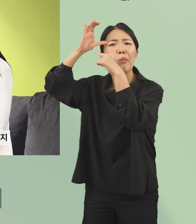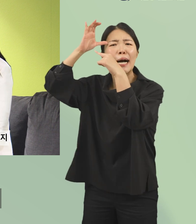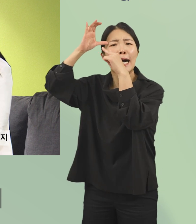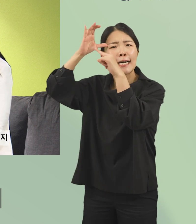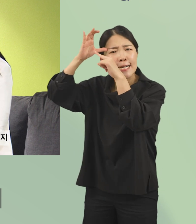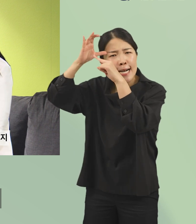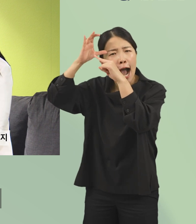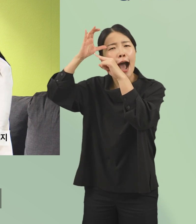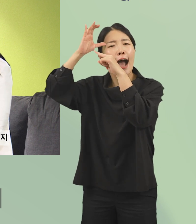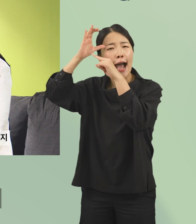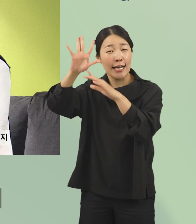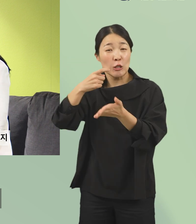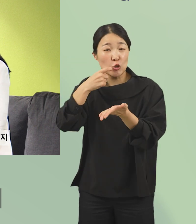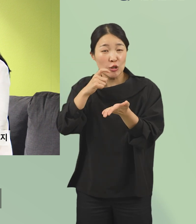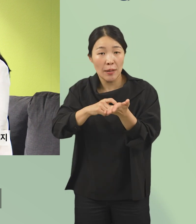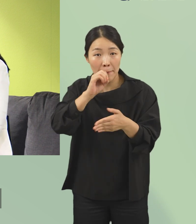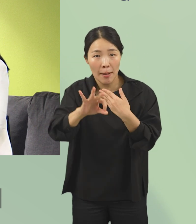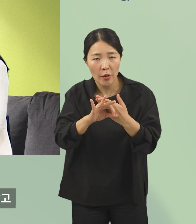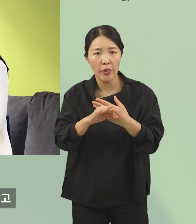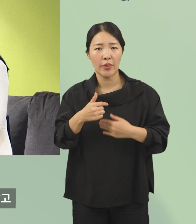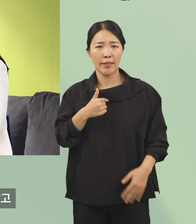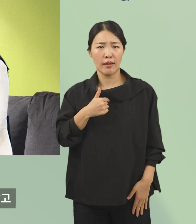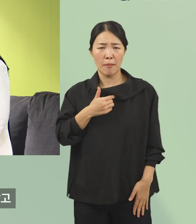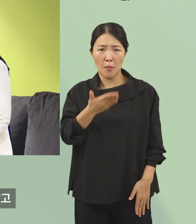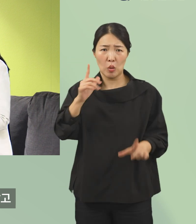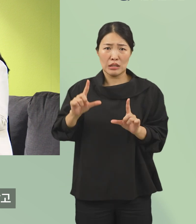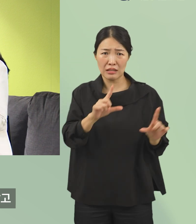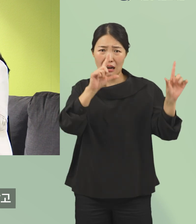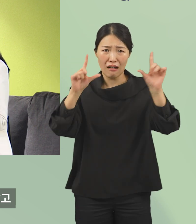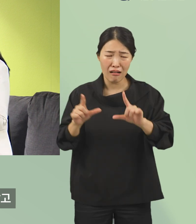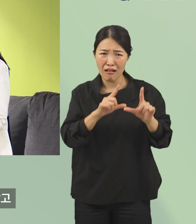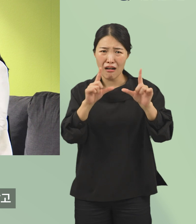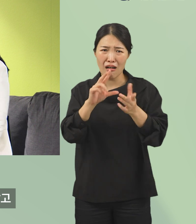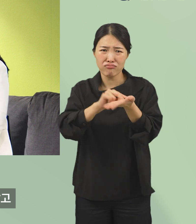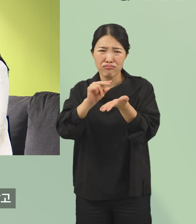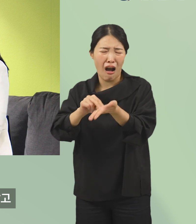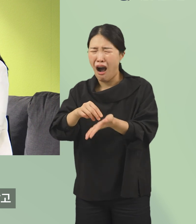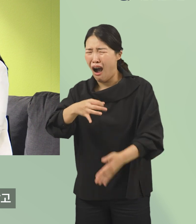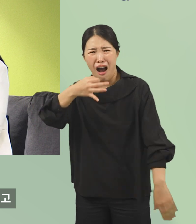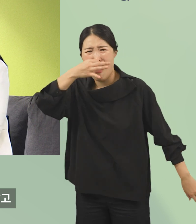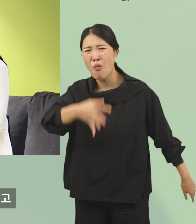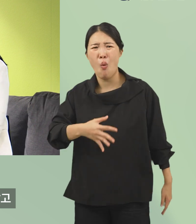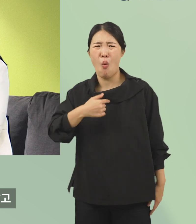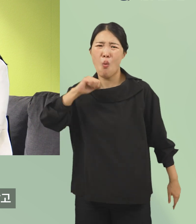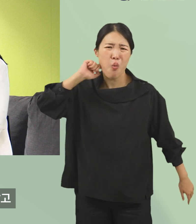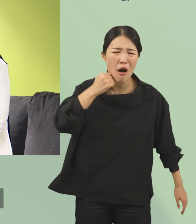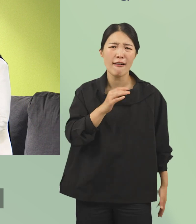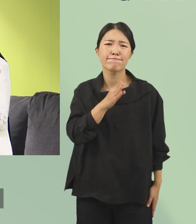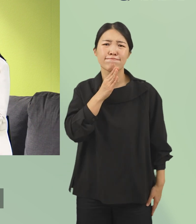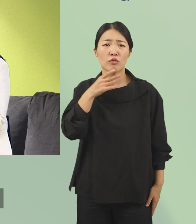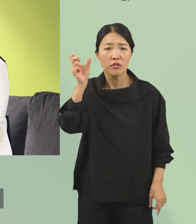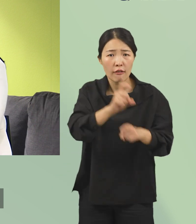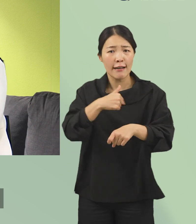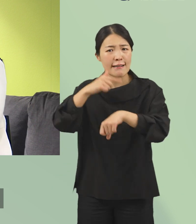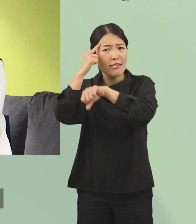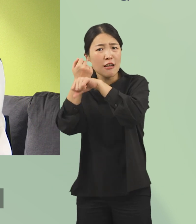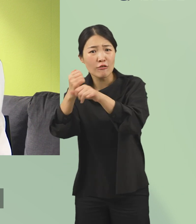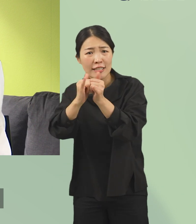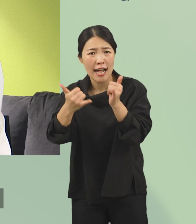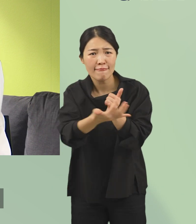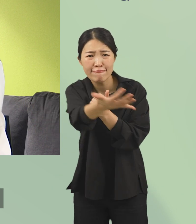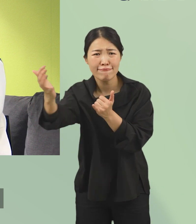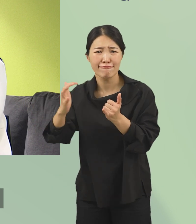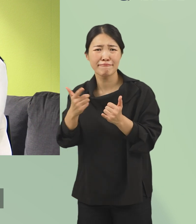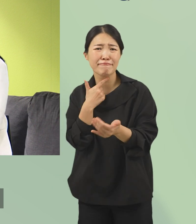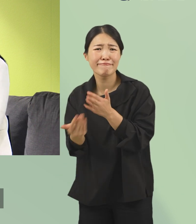쌓아가는 과정은 어떤 것인지, 좀 쉽게 말하자면 먹고 사는 문제도 쉽지 않고, 또 여성 연구자로서 겪는